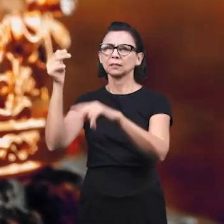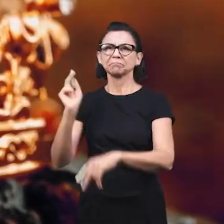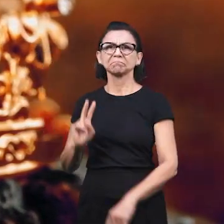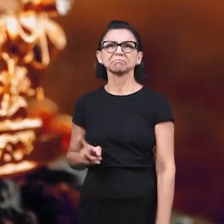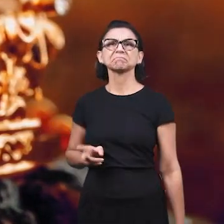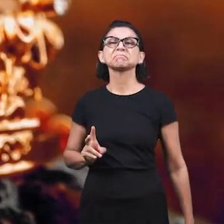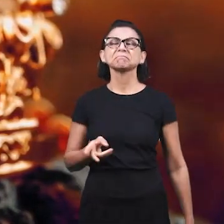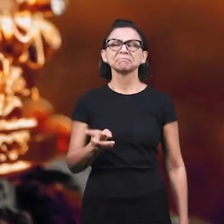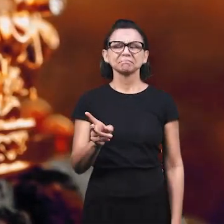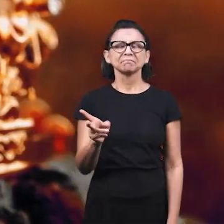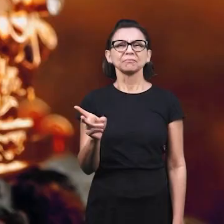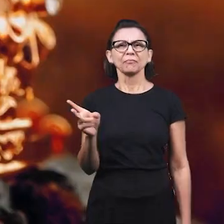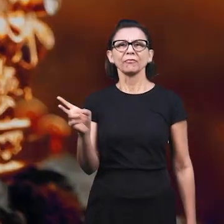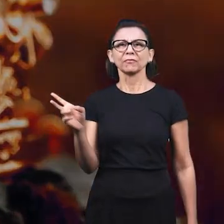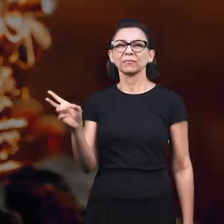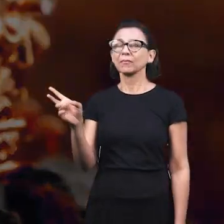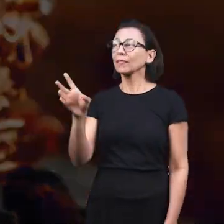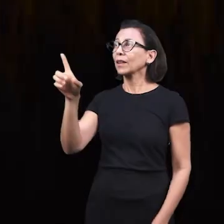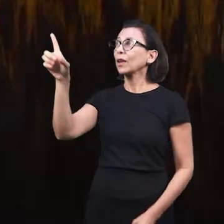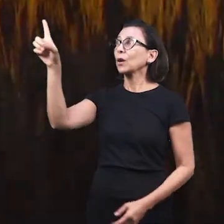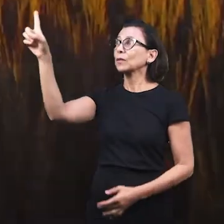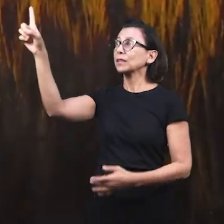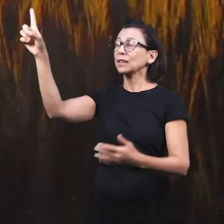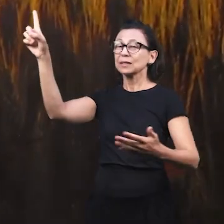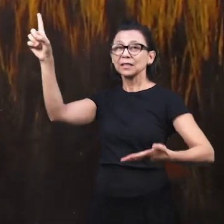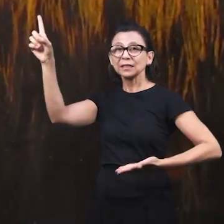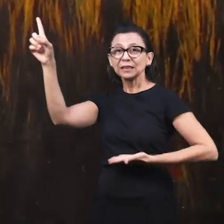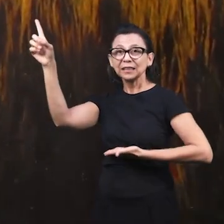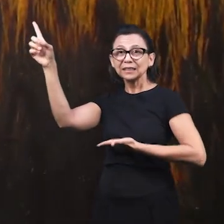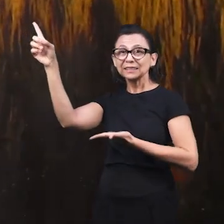Бог, которому служим, всегда дает нам победу.